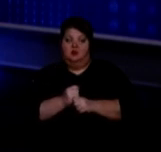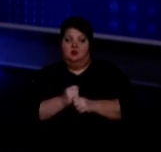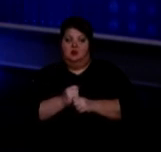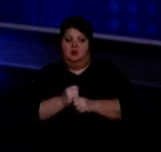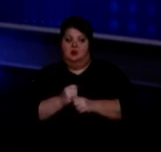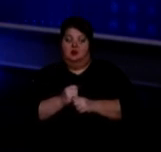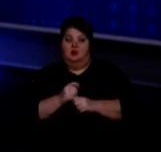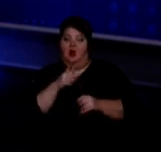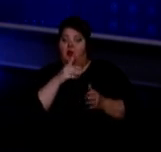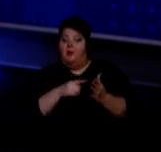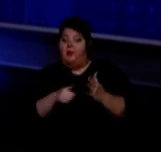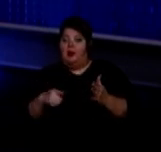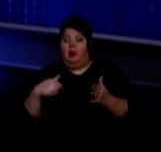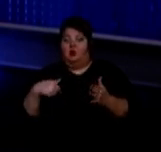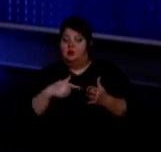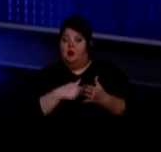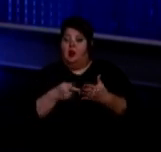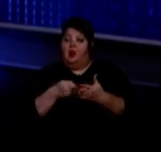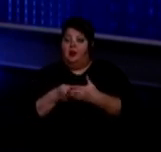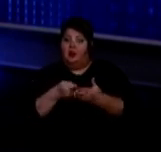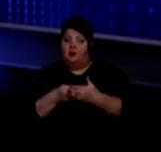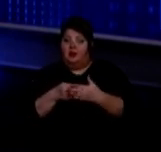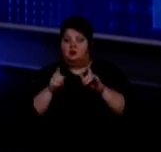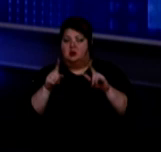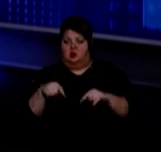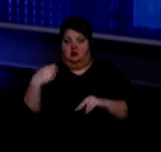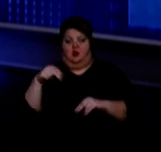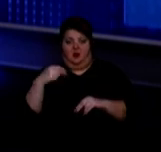період лактації там, до 3 місяців, теж перерва повинна бути.